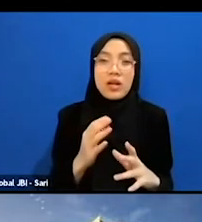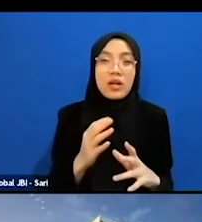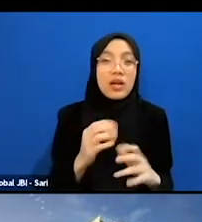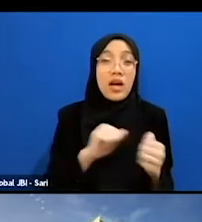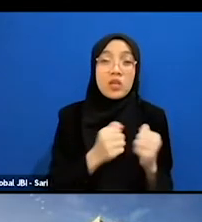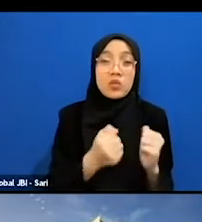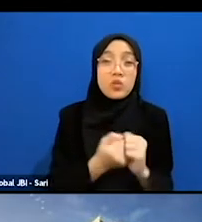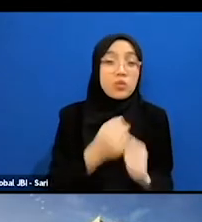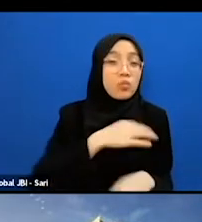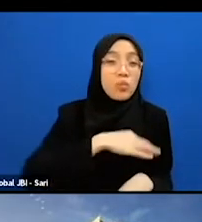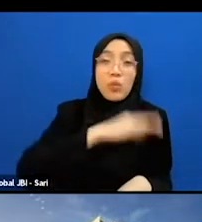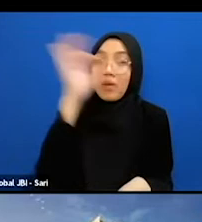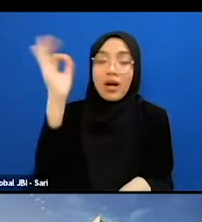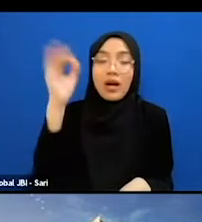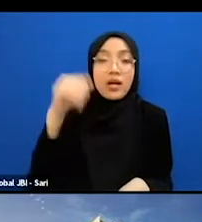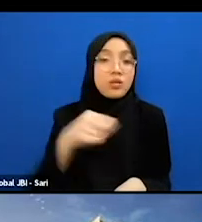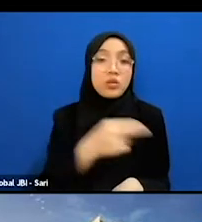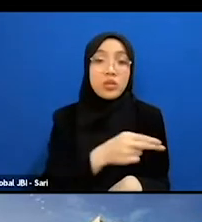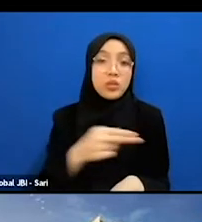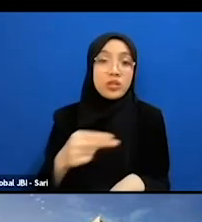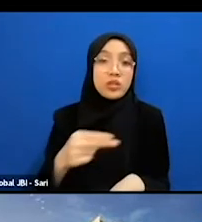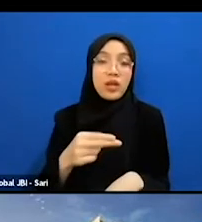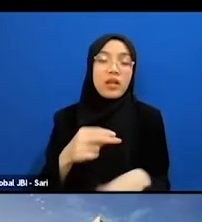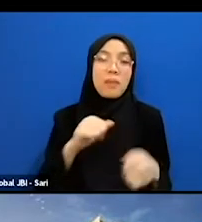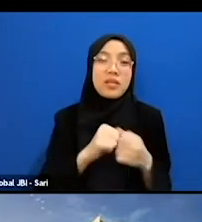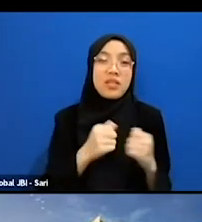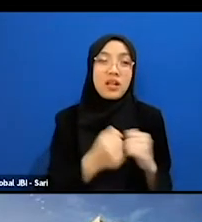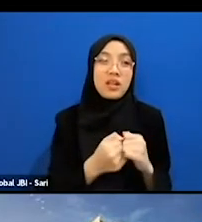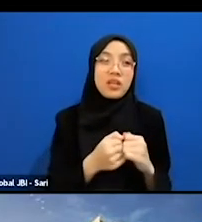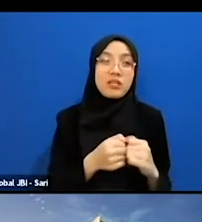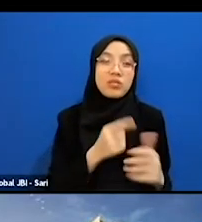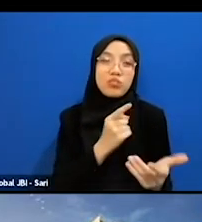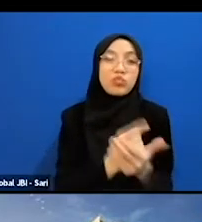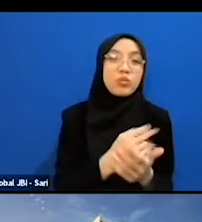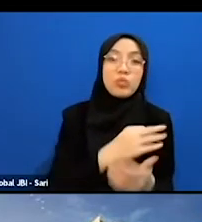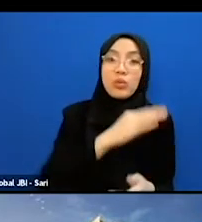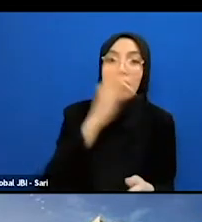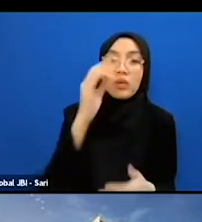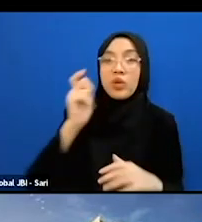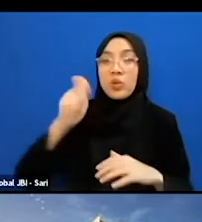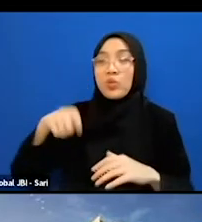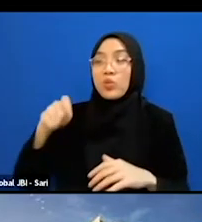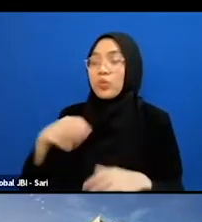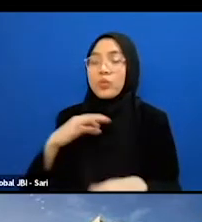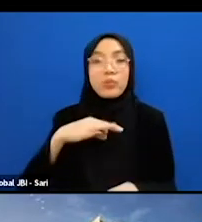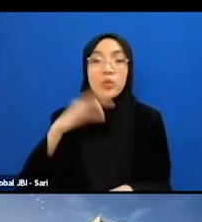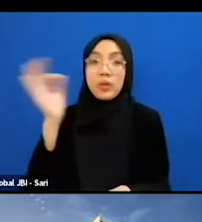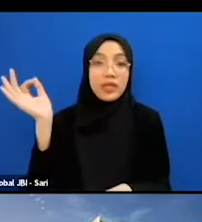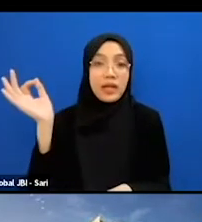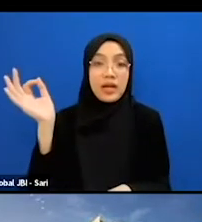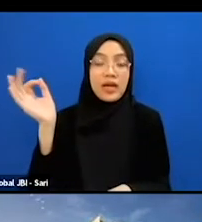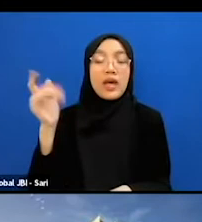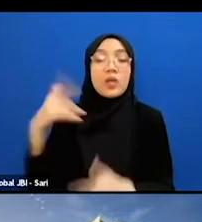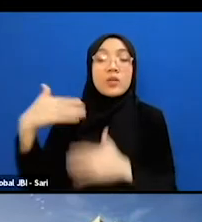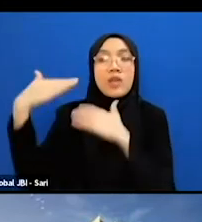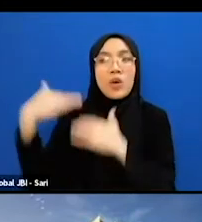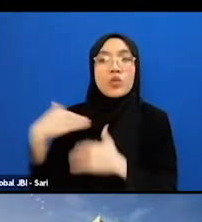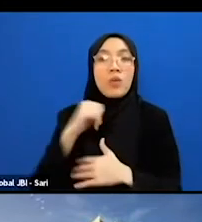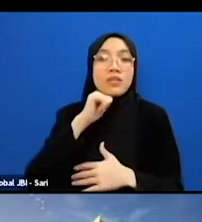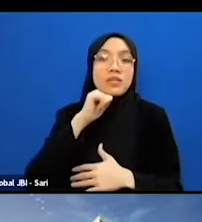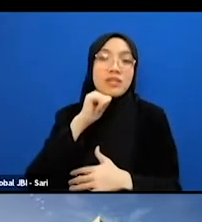greenwashing di Indonesia yang dipersoalkan di hadapan hukum misalnya nah itu kewenangan siapa